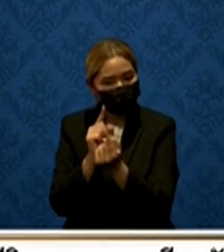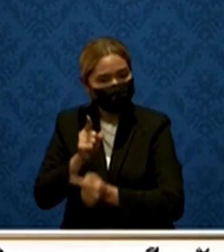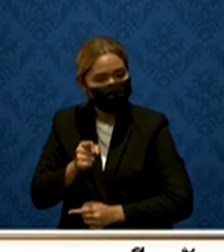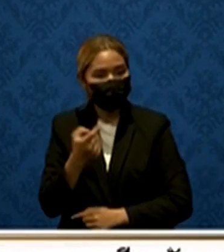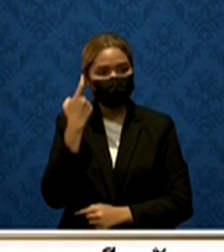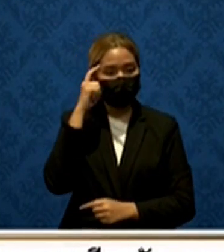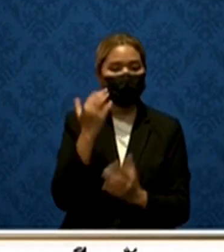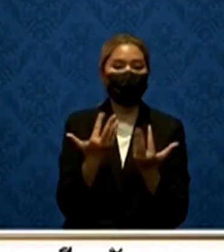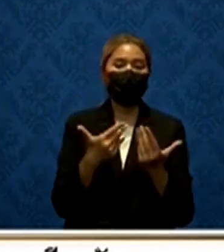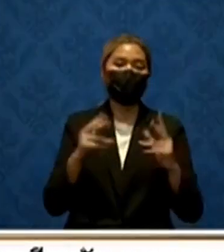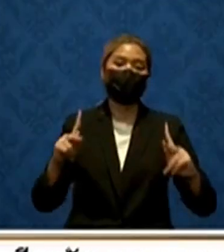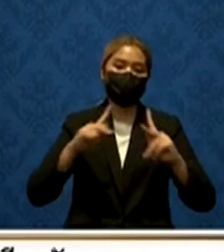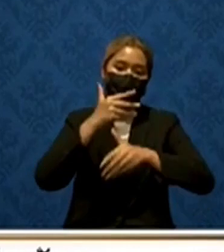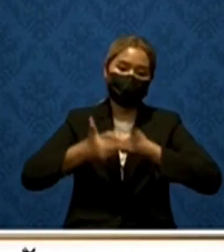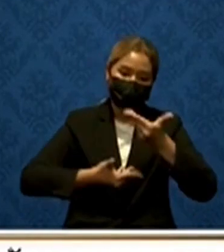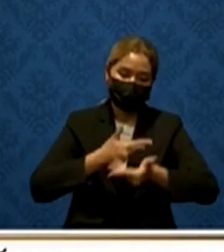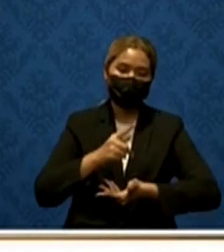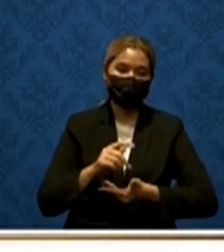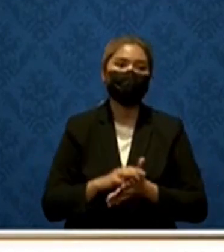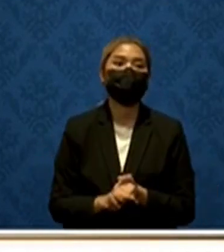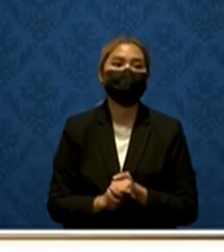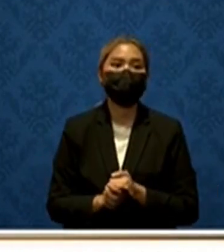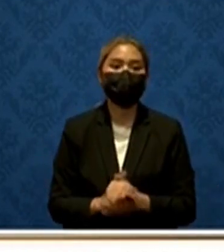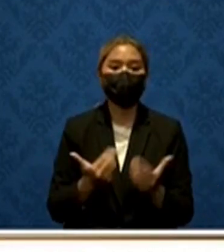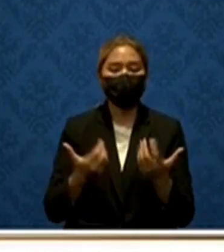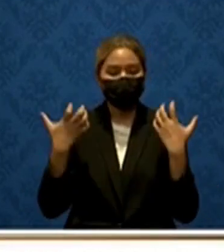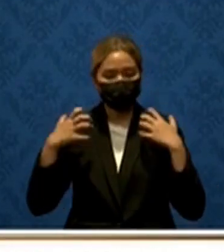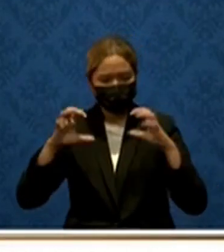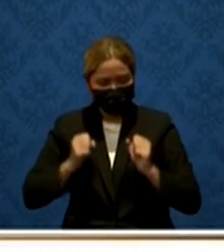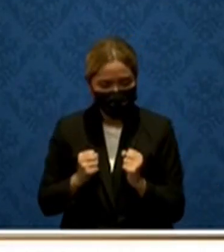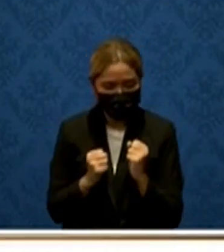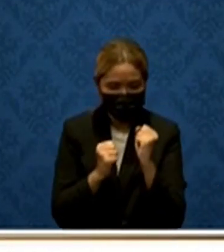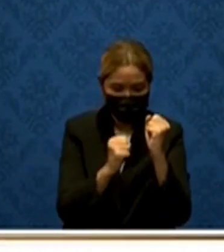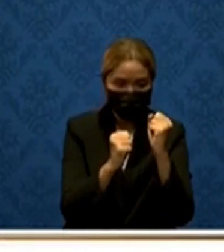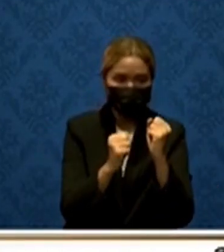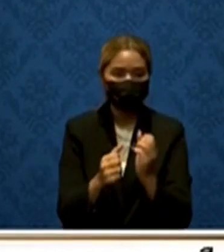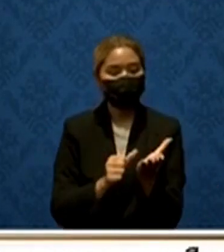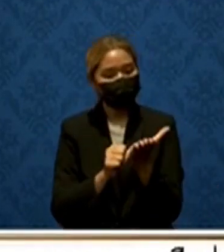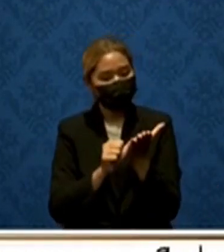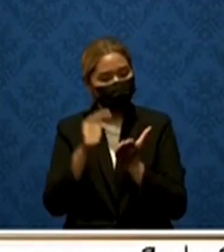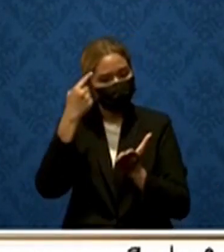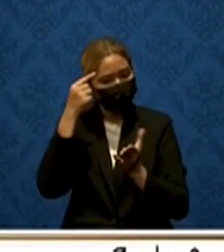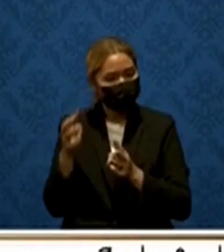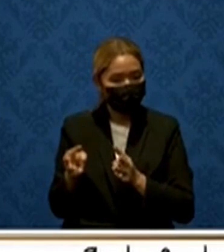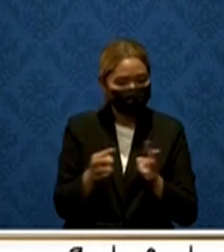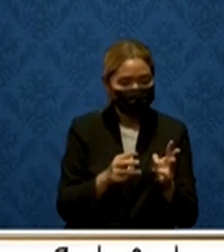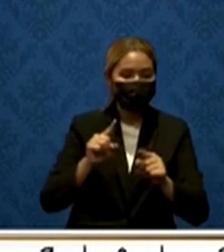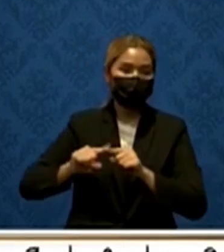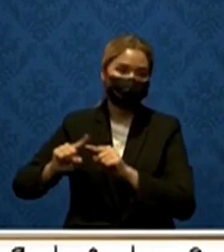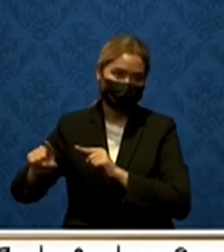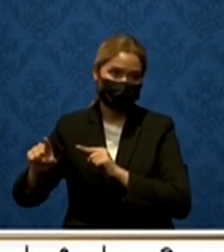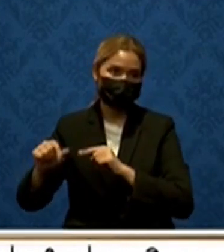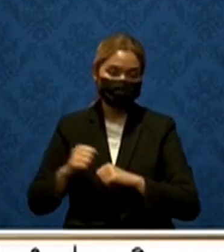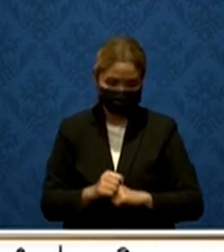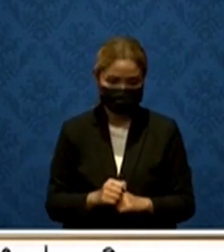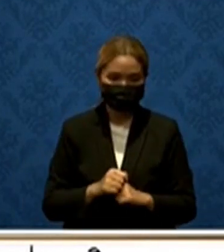ก็คอสิ่งที่กราบเรีนว่ารัฐบาลก็ใช้ความพยายาม ในการที่จะหาซื้อปุยป้